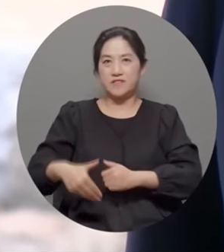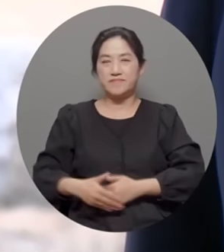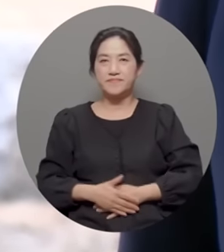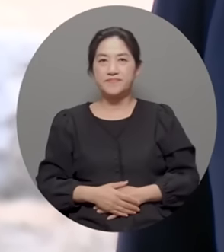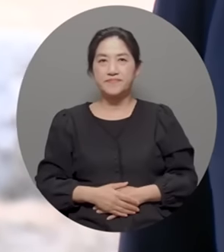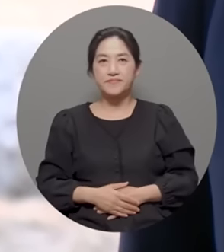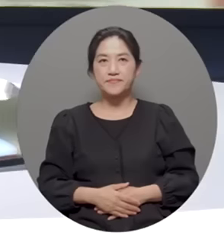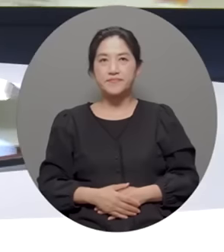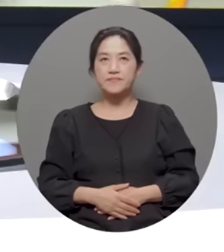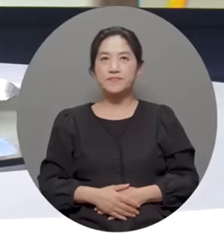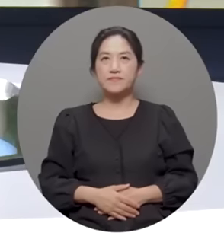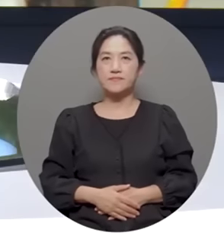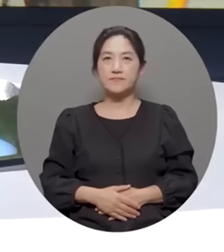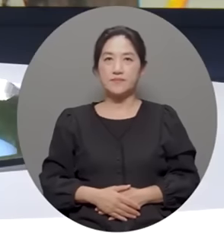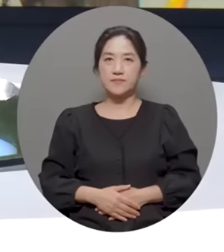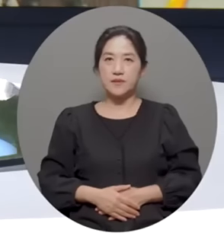김상훈입니다.